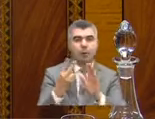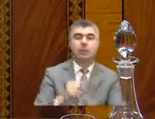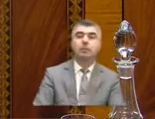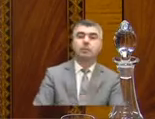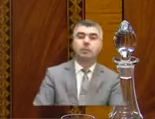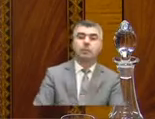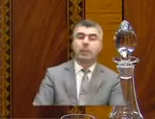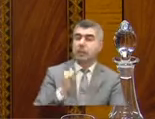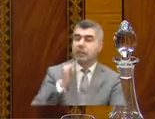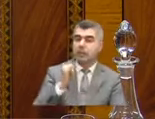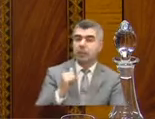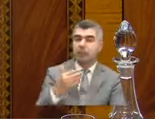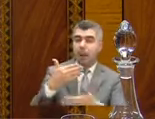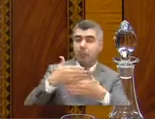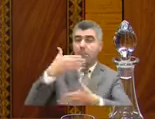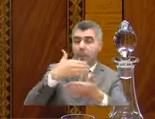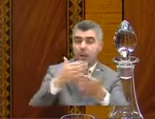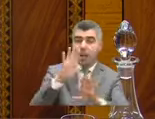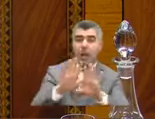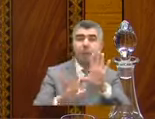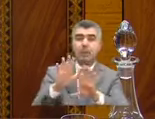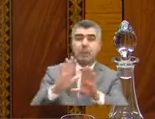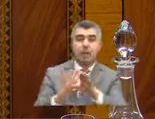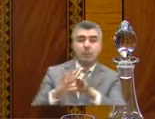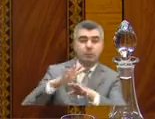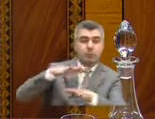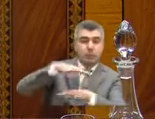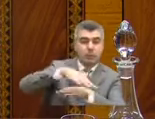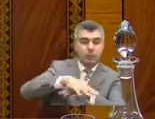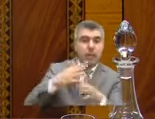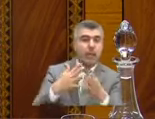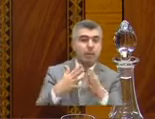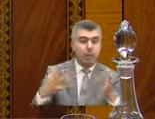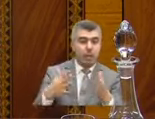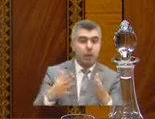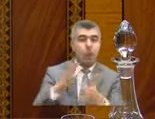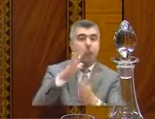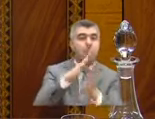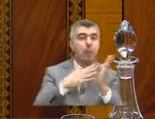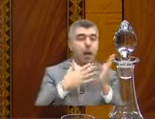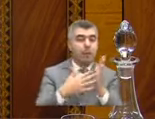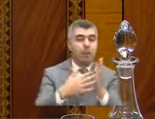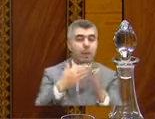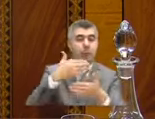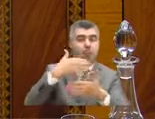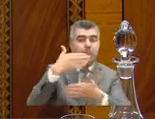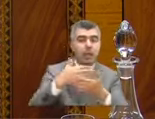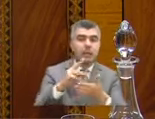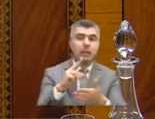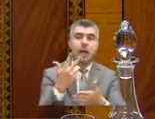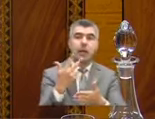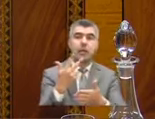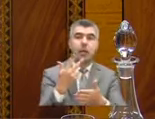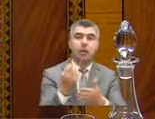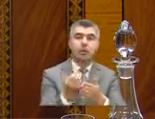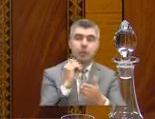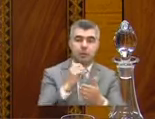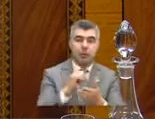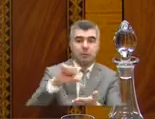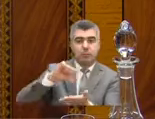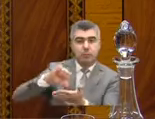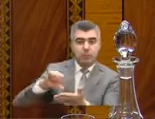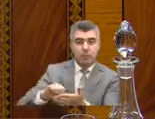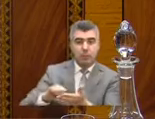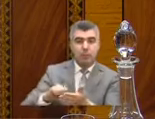2020-2027، لا سيما عبر مواصلة بناء 15 سد كبير وبرمجة أشغال بناء 3 سدود كبرى جديدة بكل من